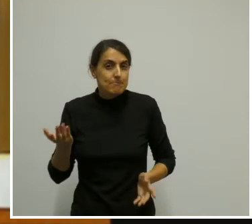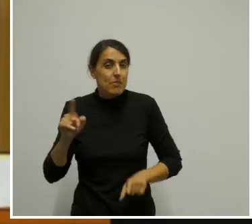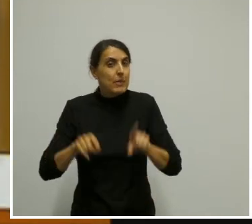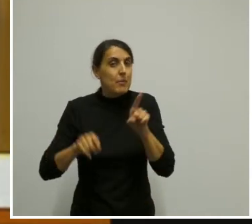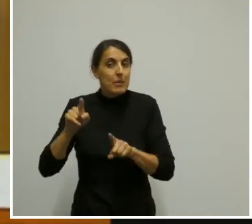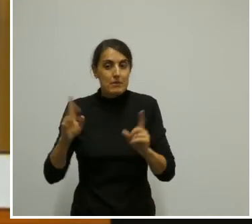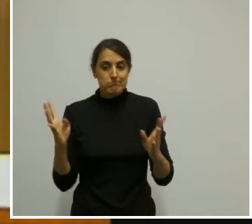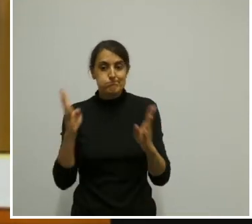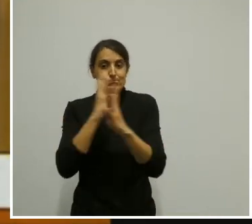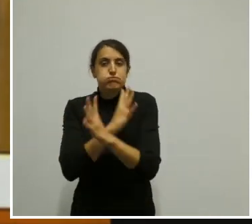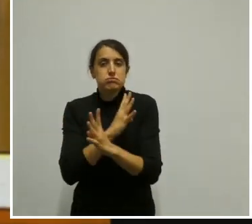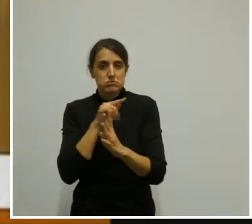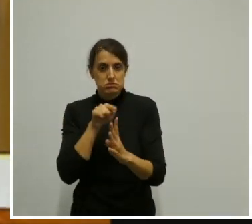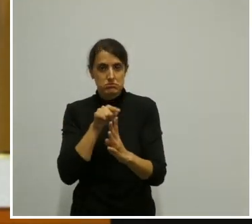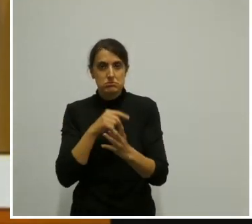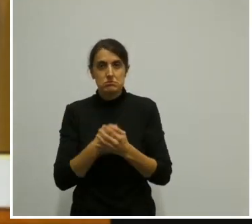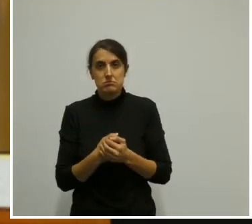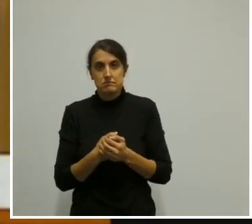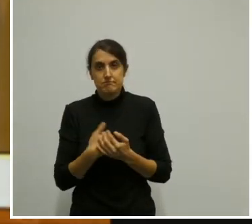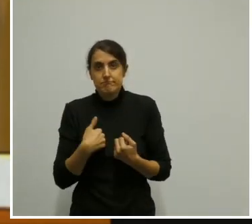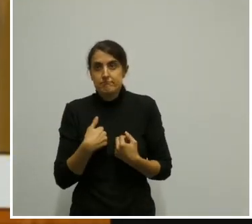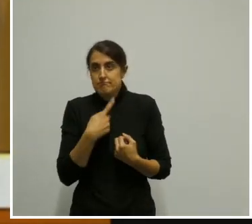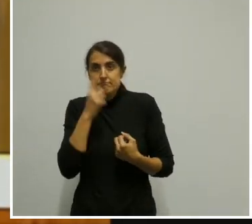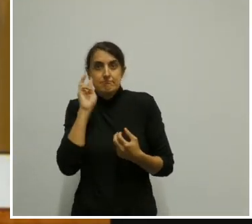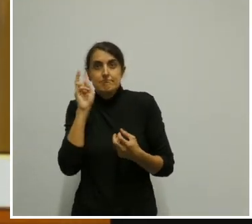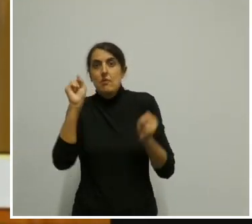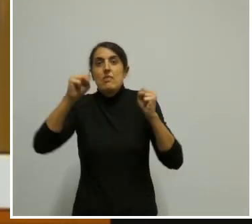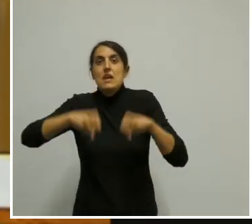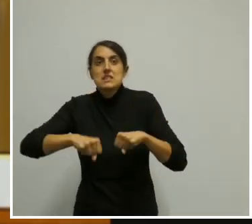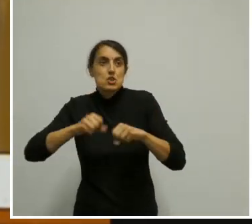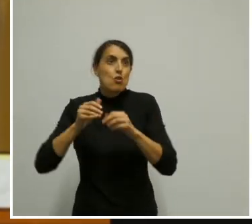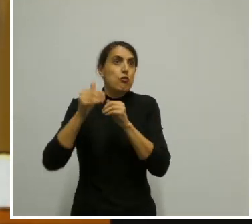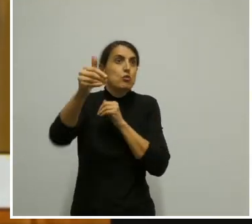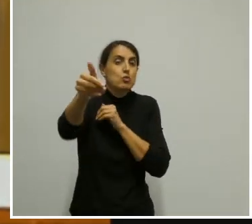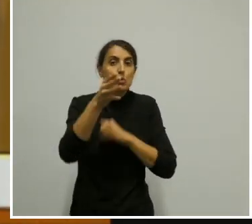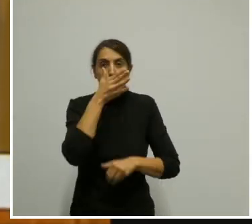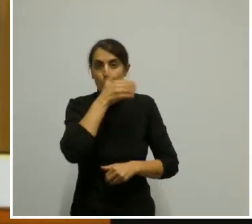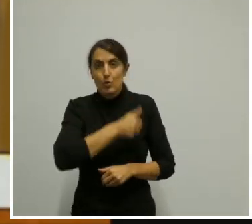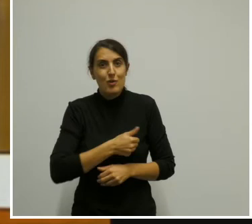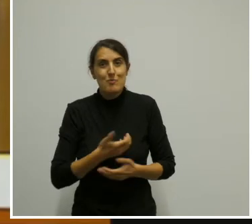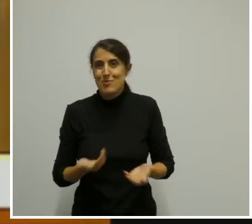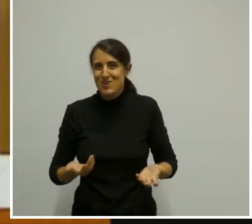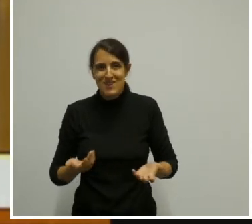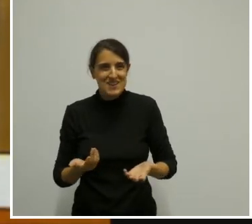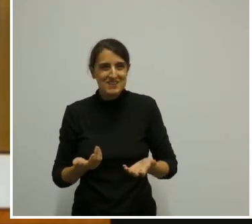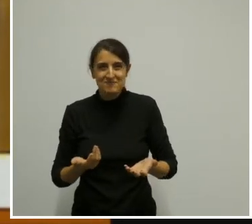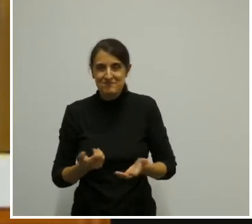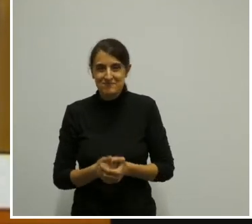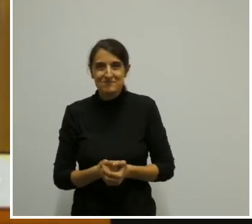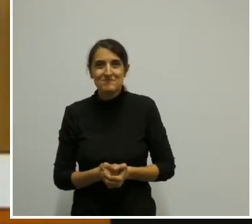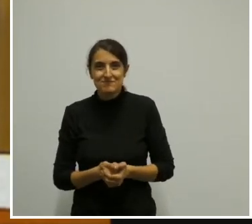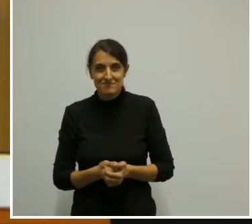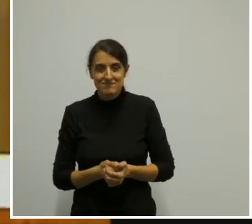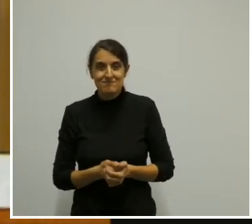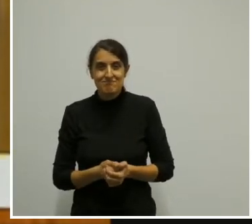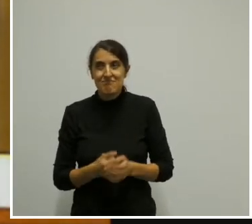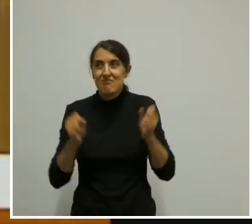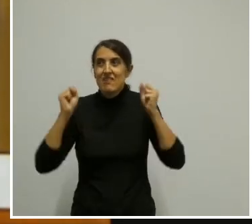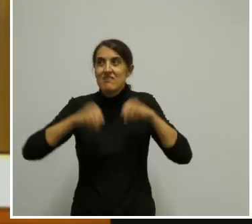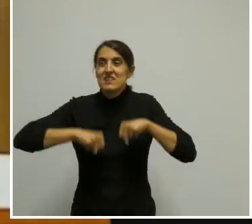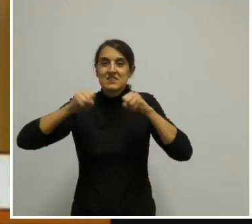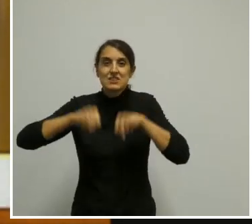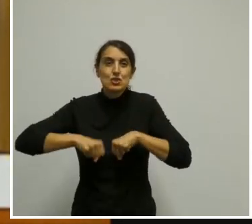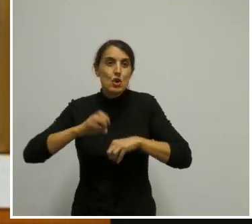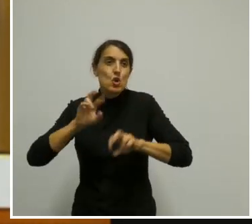no, bueno, no tenim un poder de decisió de al final què es votarà, quins pactes hi haurà i quines decisions prendrà qui